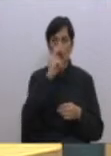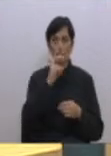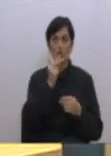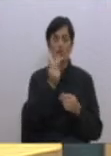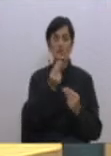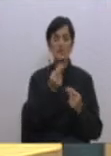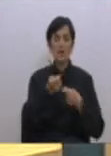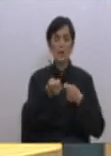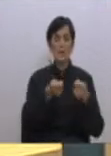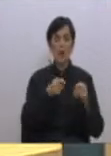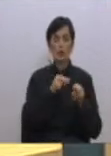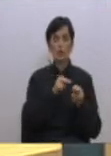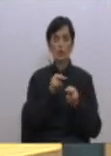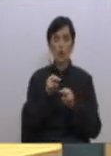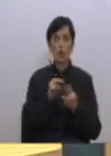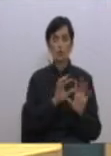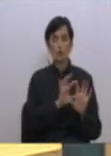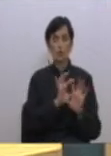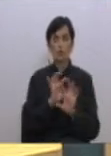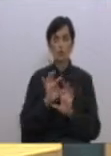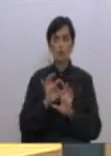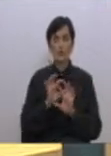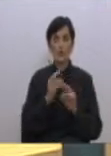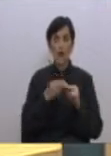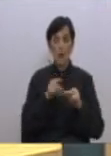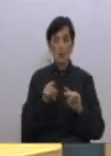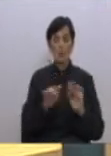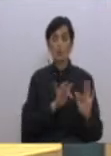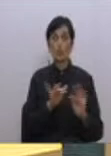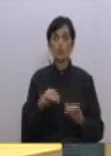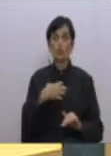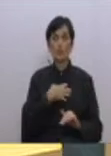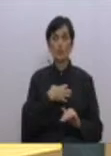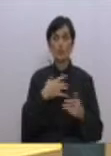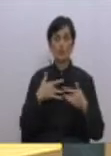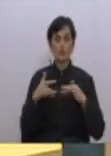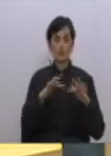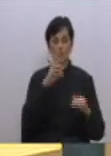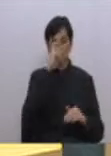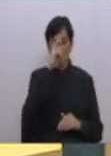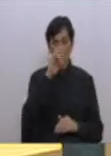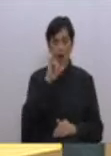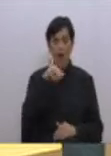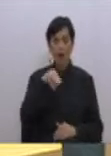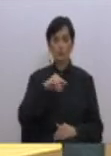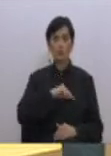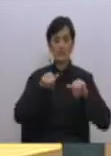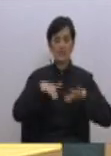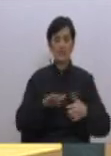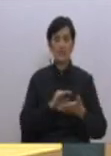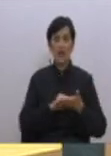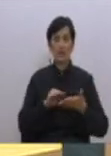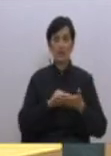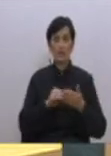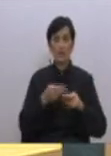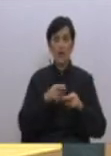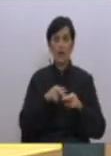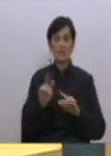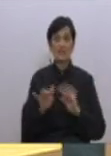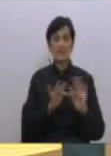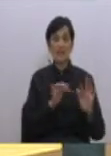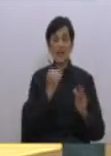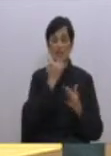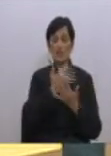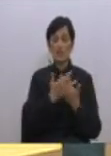სახსრების მართვის კონტროლის უზრუნველყოფაში. Am procesul mișcărilor rol să asculte să aibă cuvântul de disamșacuri să angajeze bine dar să risc medii de